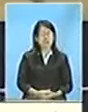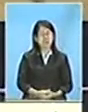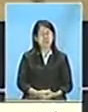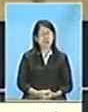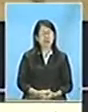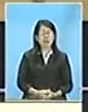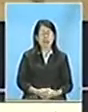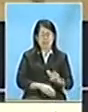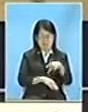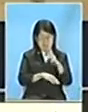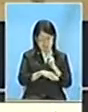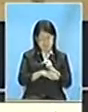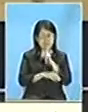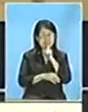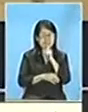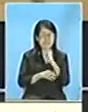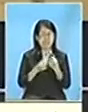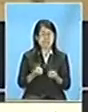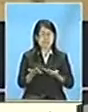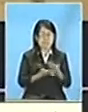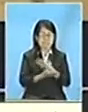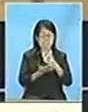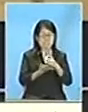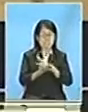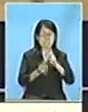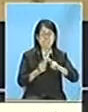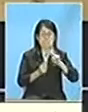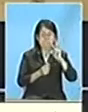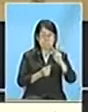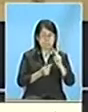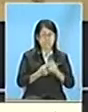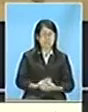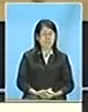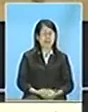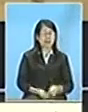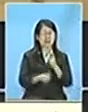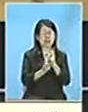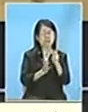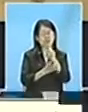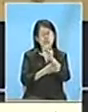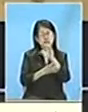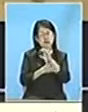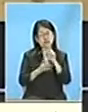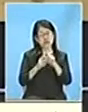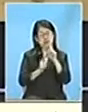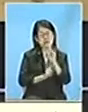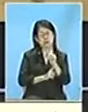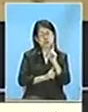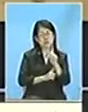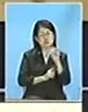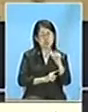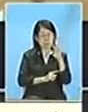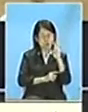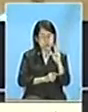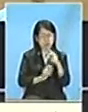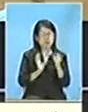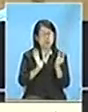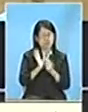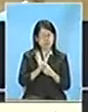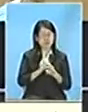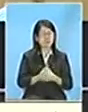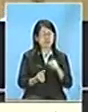ท่านสมาชิกคะในวันนี้จะเป็นการพิจารณาในวาระที่2ซึ่งข้อบังคับข้อ146กำหนดว่าในการพิจารณ